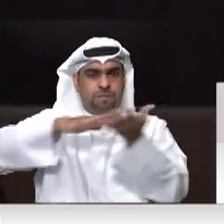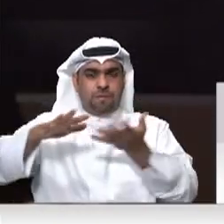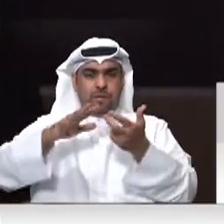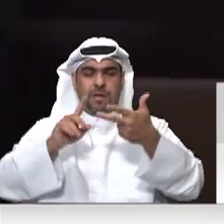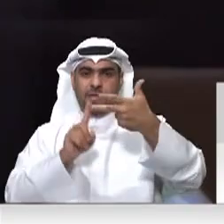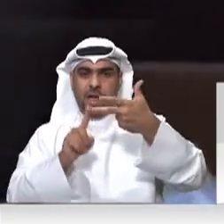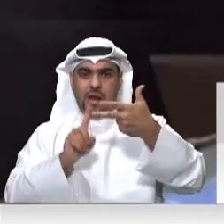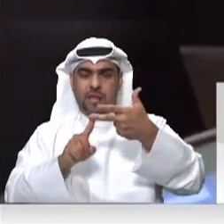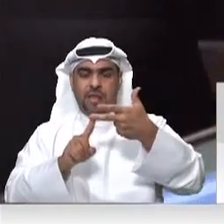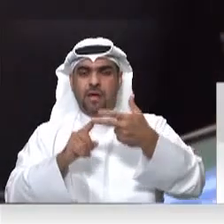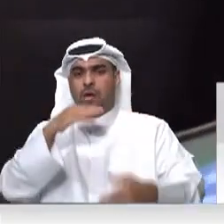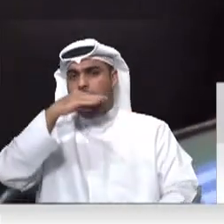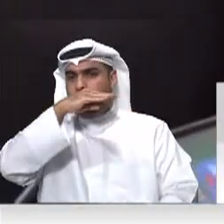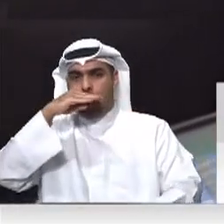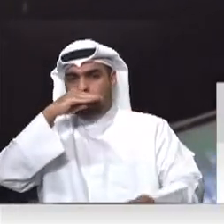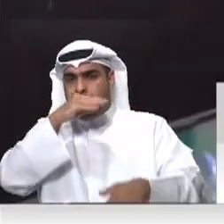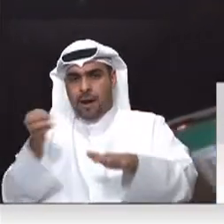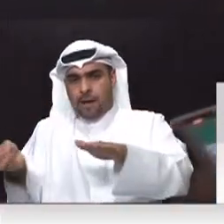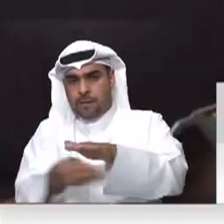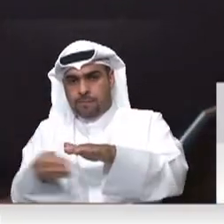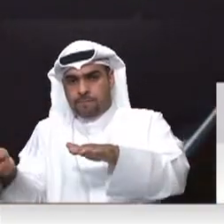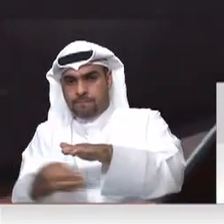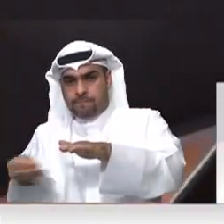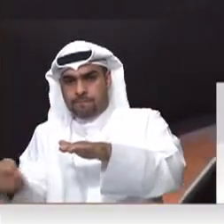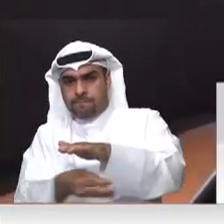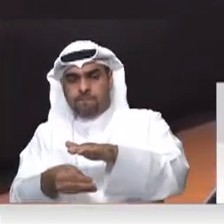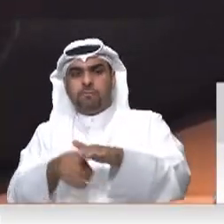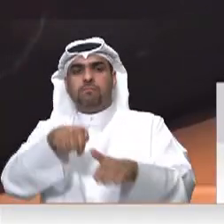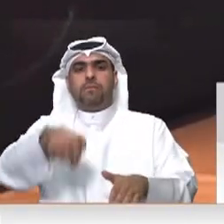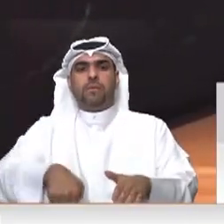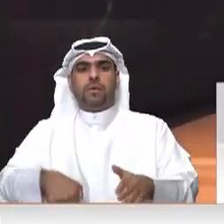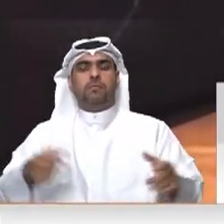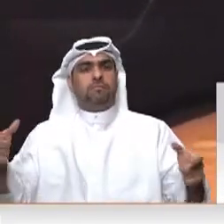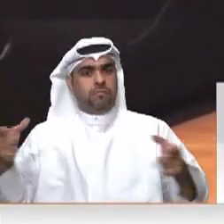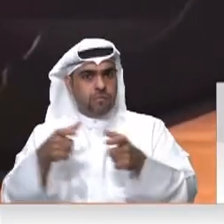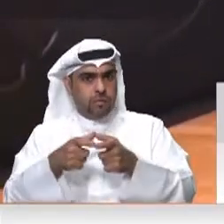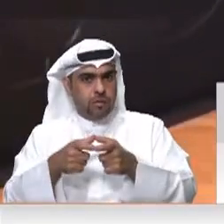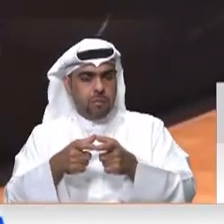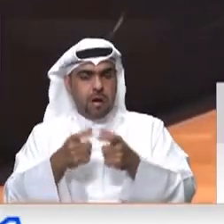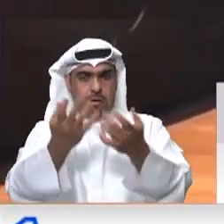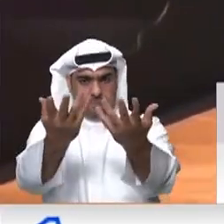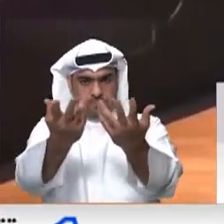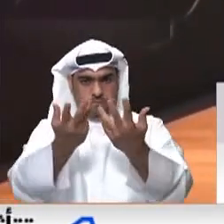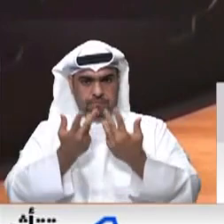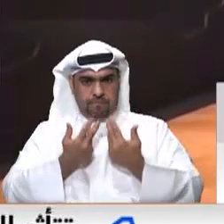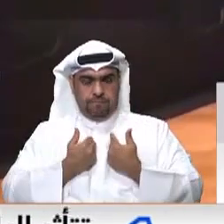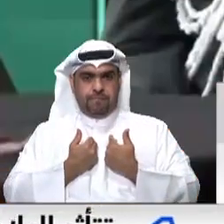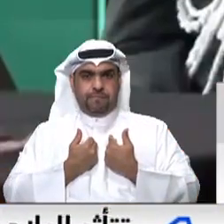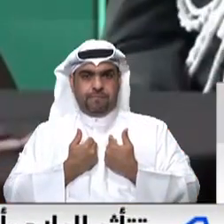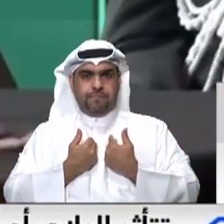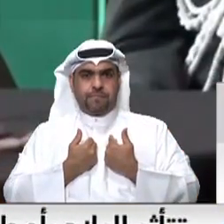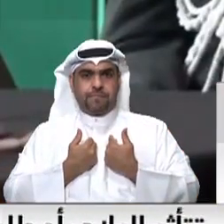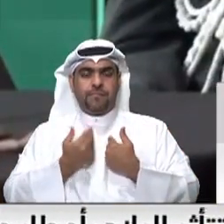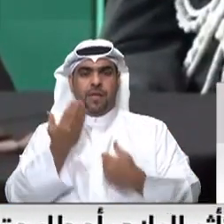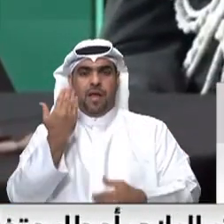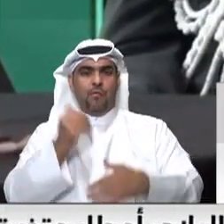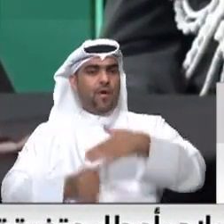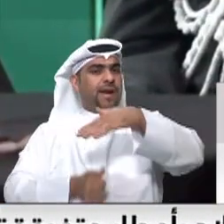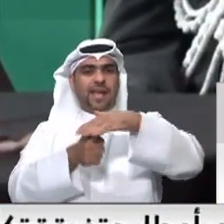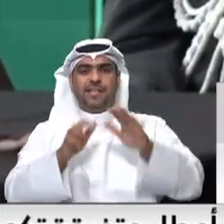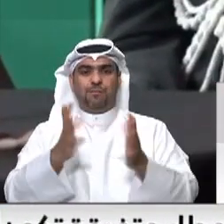المخدرات، وسوف يكون هناك انتقال للرئاسة من مملكة إسبانيا إلى